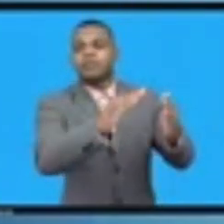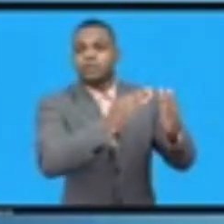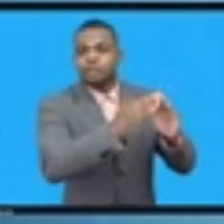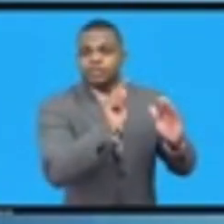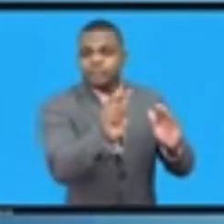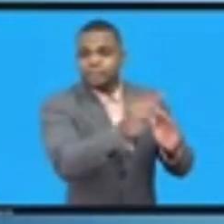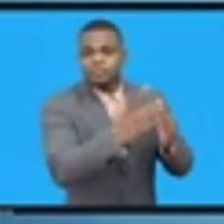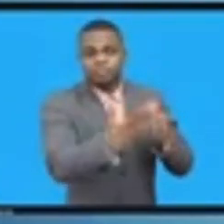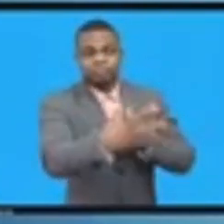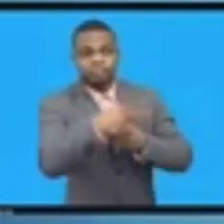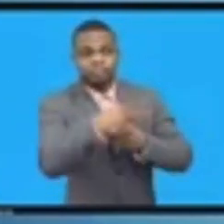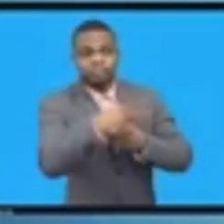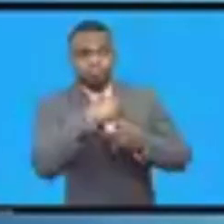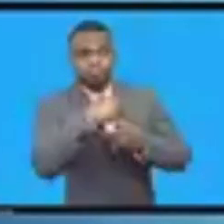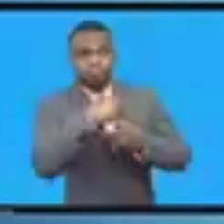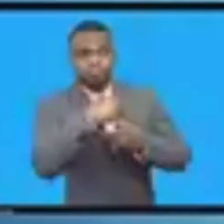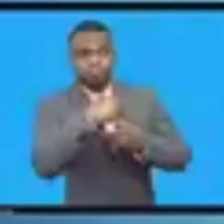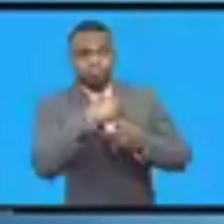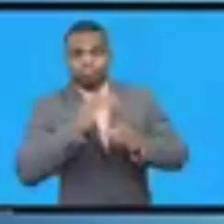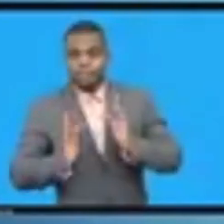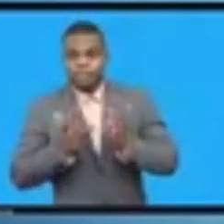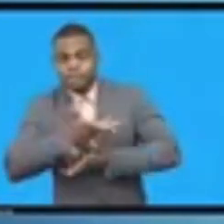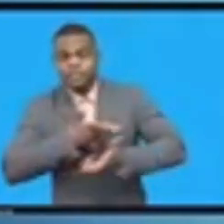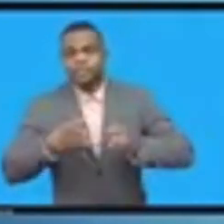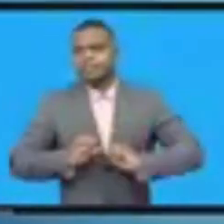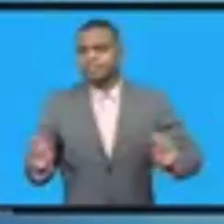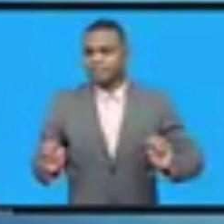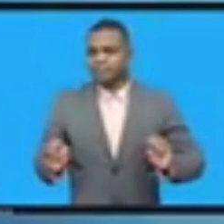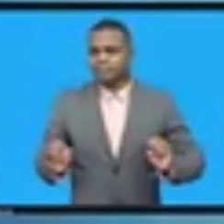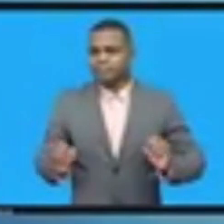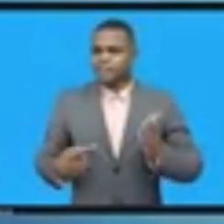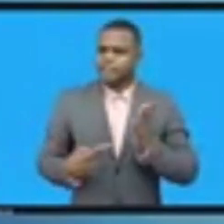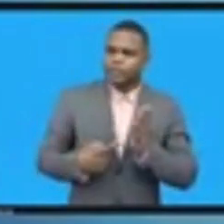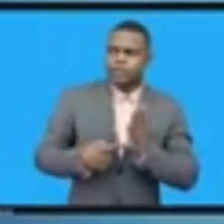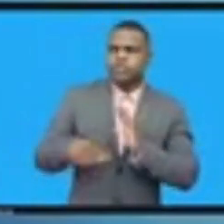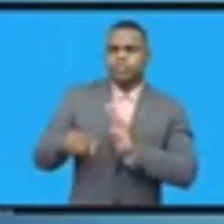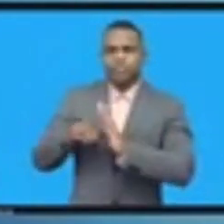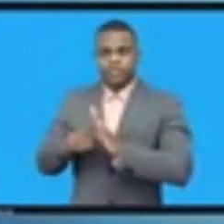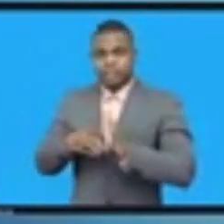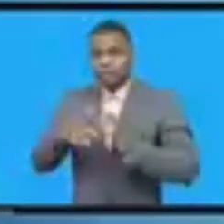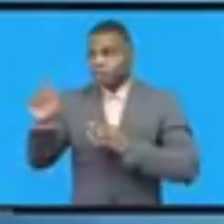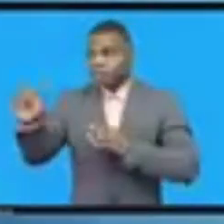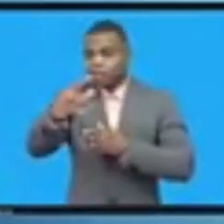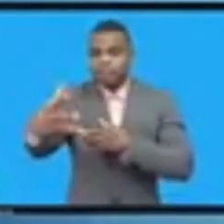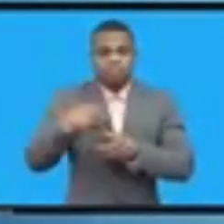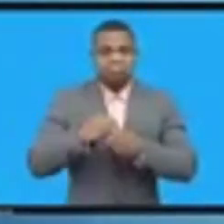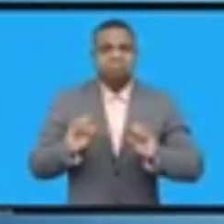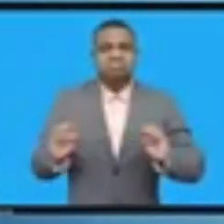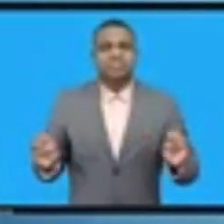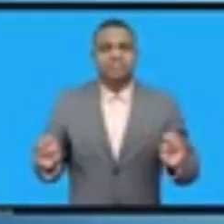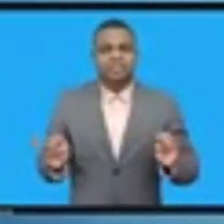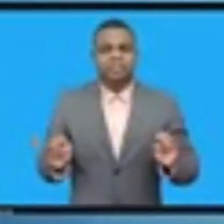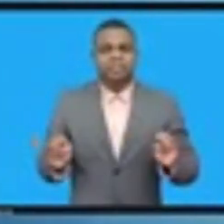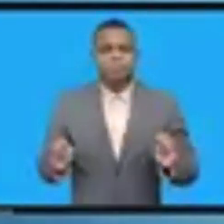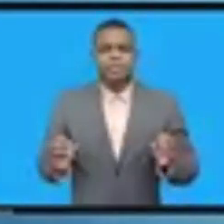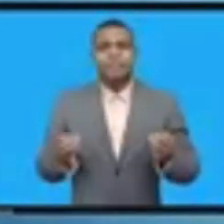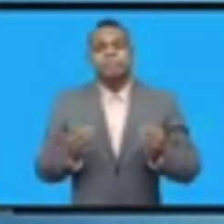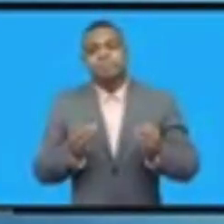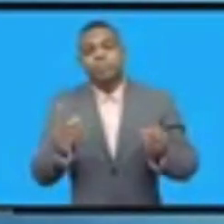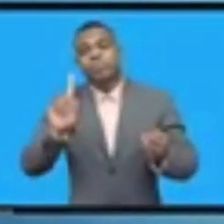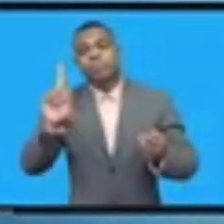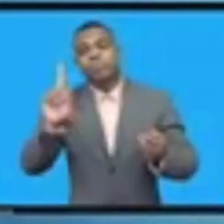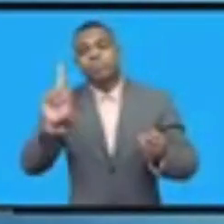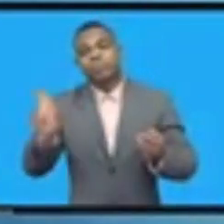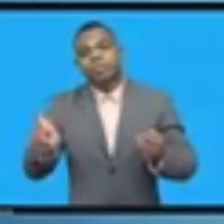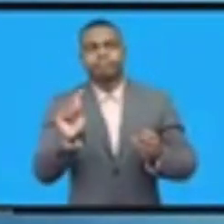技术政策领域他们也没有参加进来，这是因为贫穷、失业和其他的社会经济